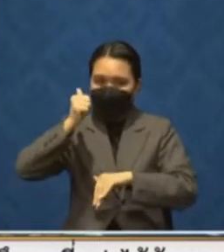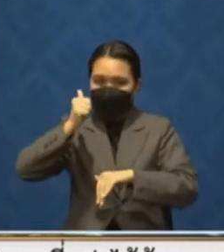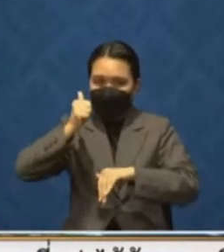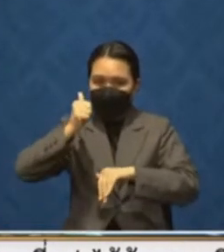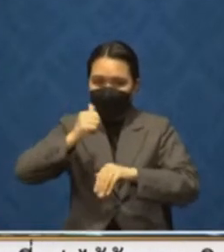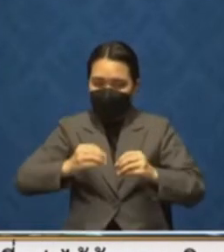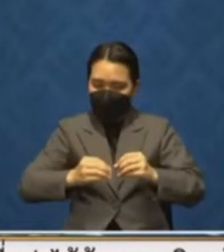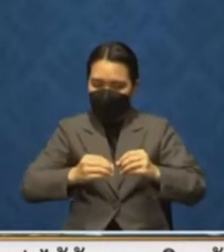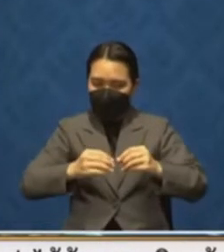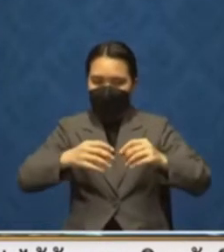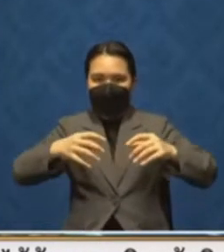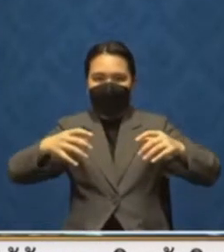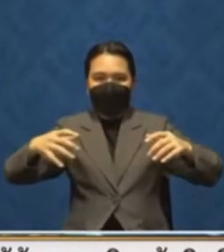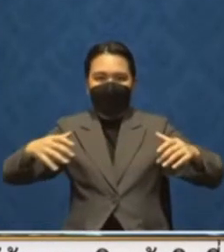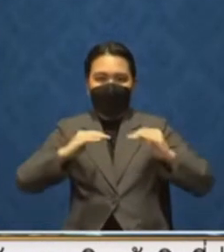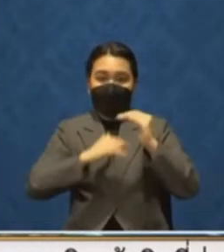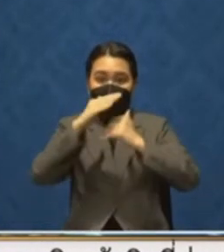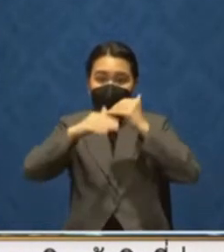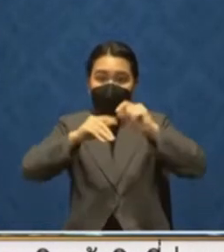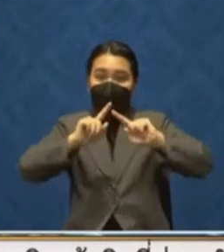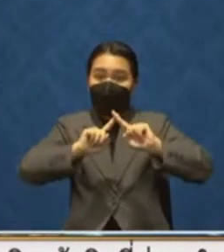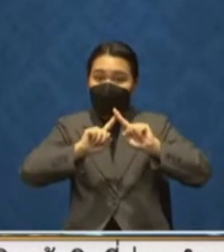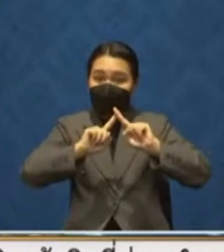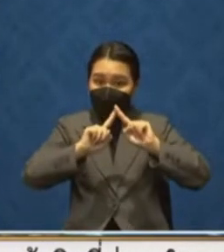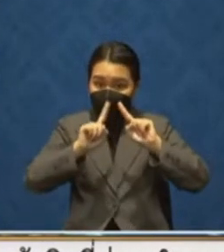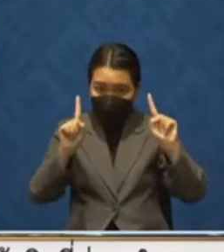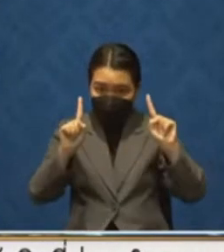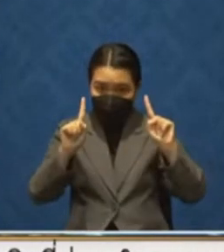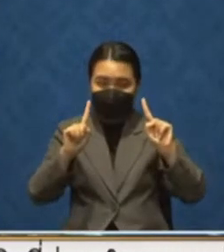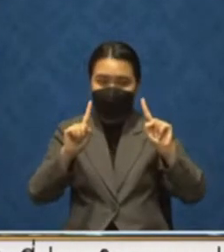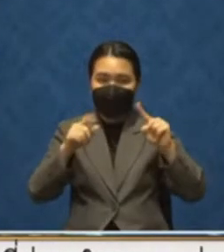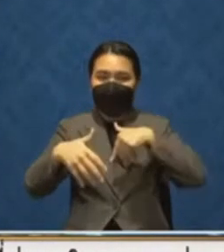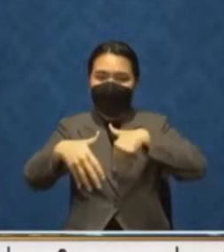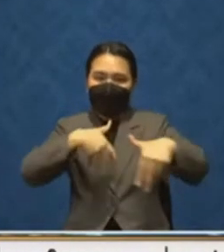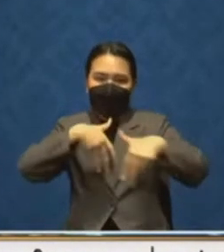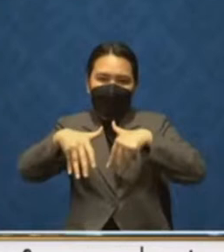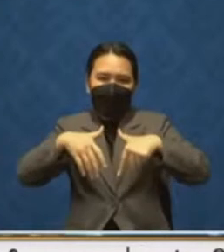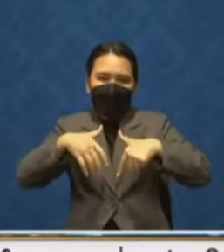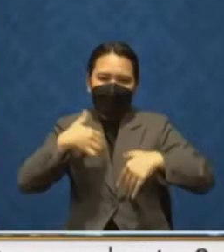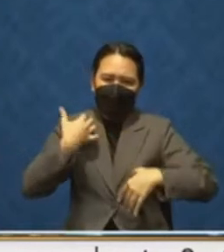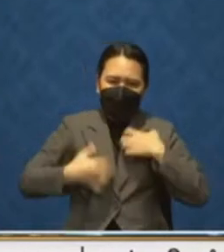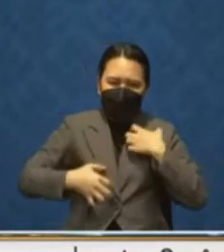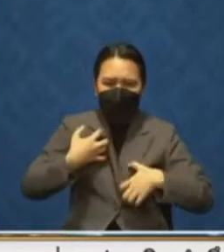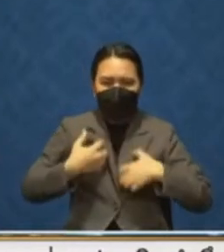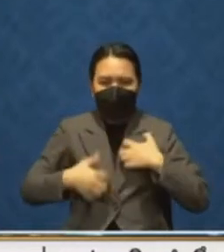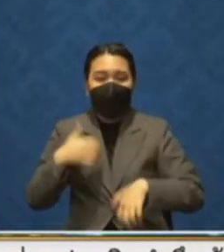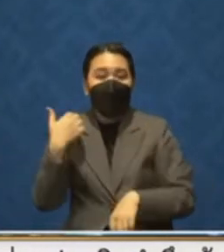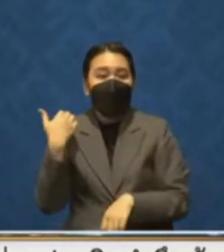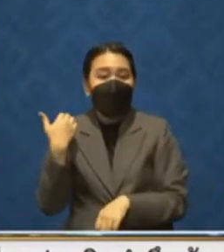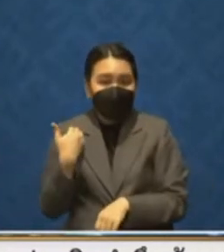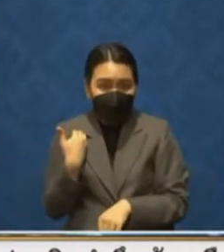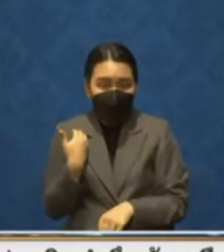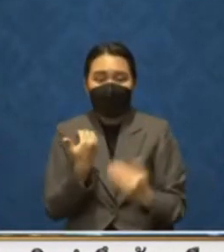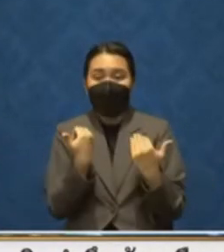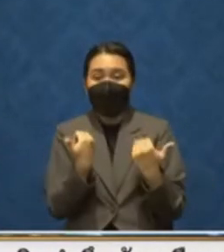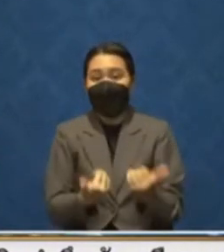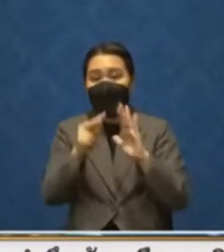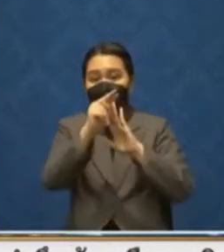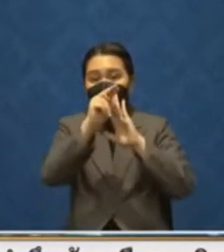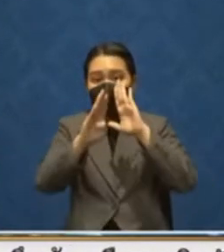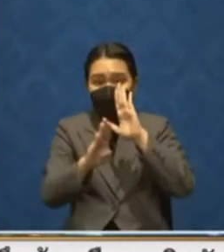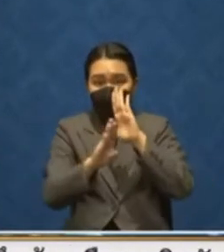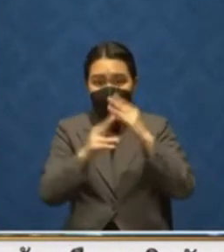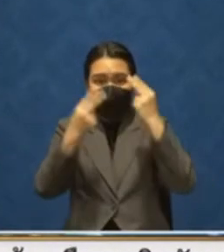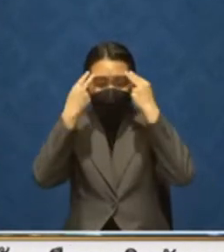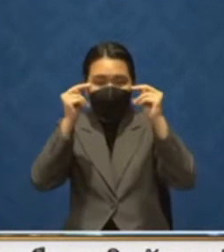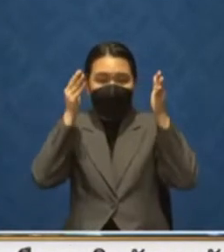แต่กับเรียนนะครับบนความทุกข์ยากของพี่น้องประชาชนวันนี้ด้วยนโยบายที่นายกจะตั้ง